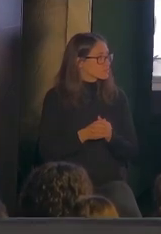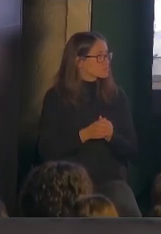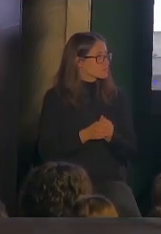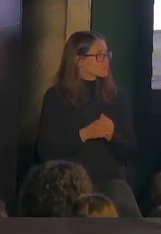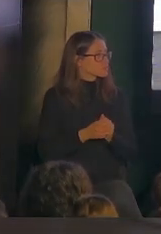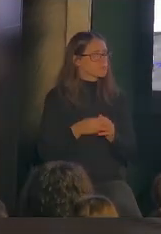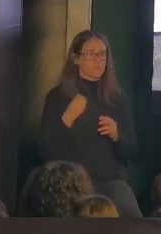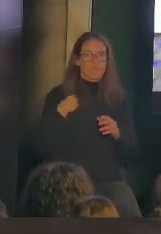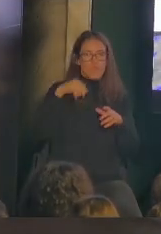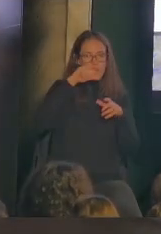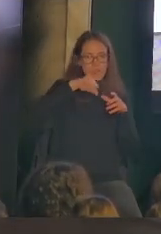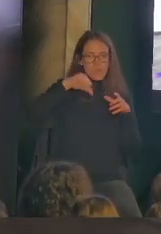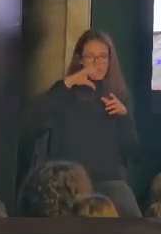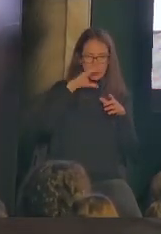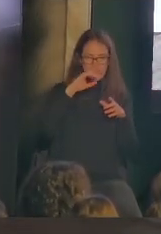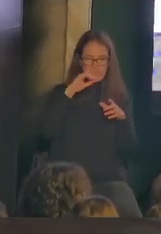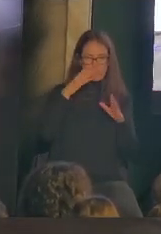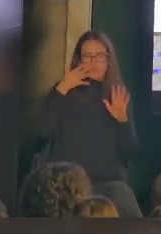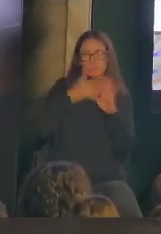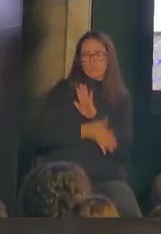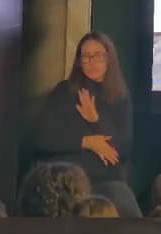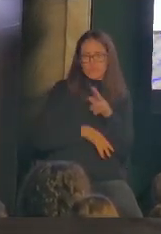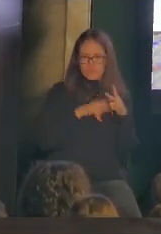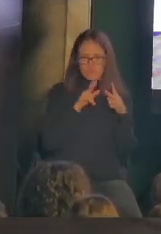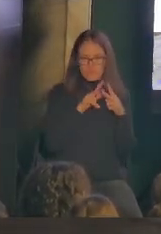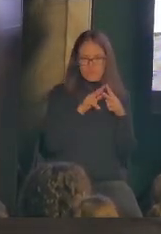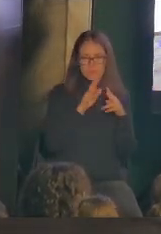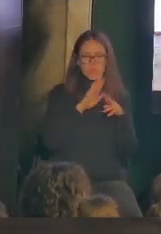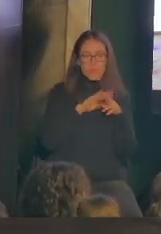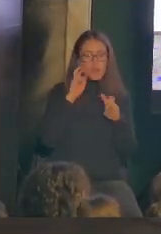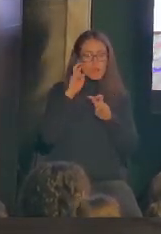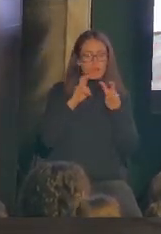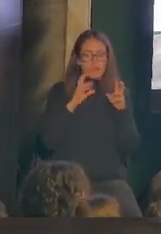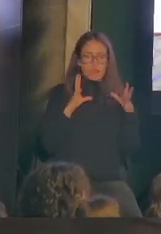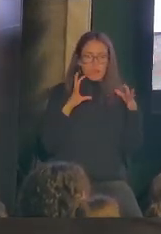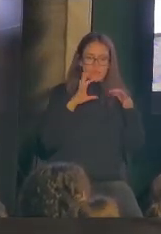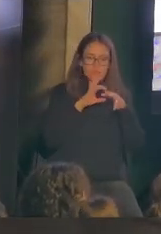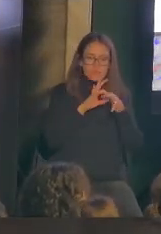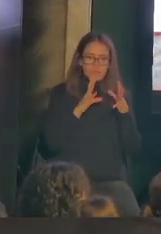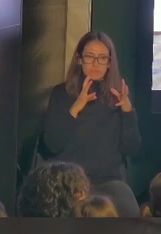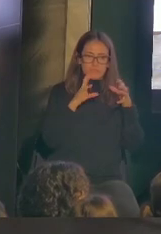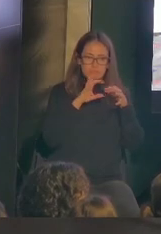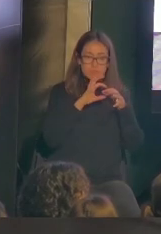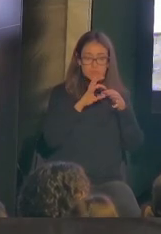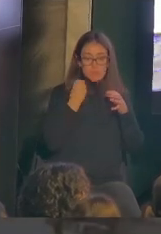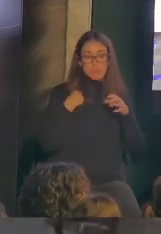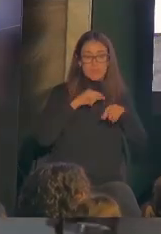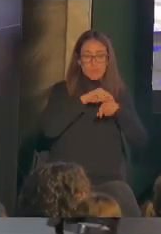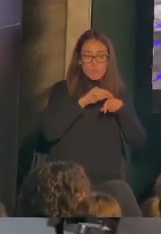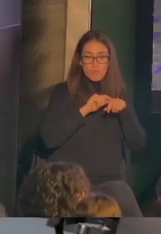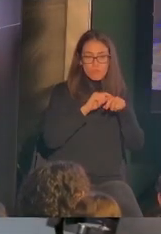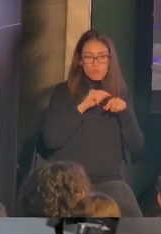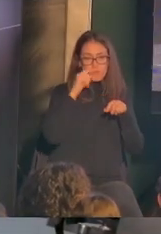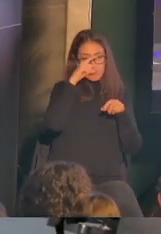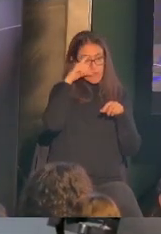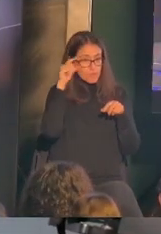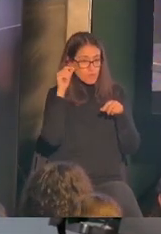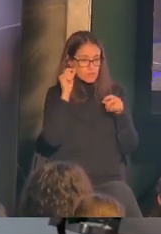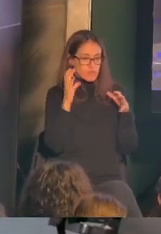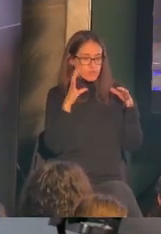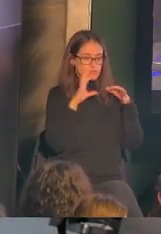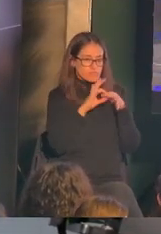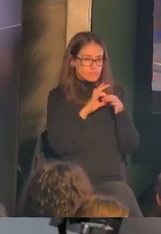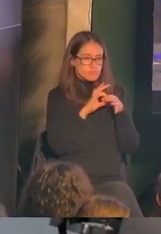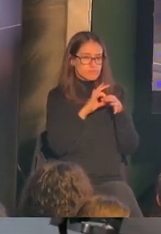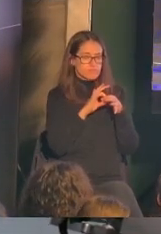l'oli de coco el posem per dos motius. Una, perquè ens unirà una miqueta el que és la part de la maduixa amb l'ametlla, vale? Un cop